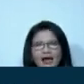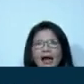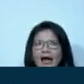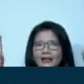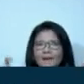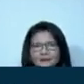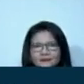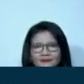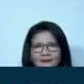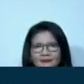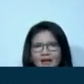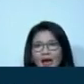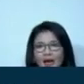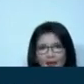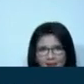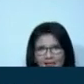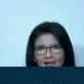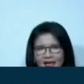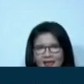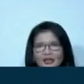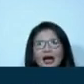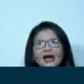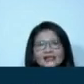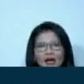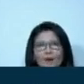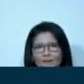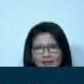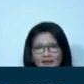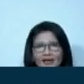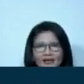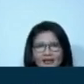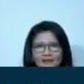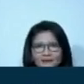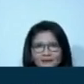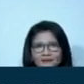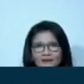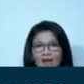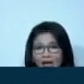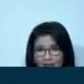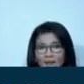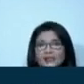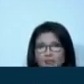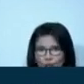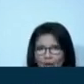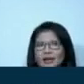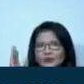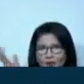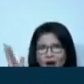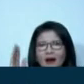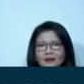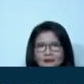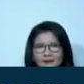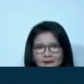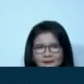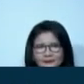Mas kedua untuk sebuah debat pertama saya kira semalam sudah menunjukkan satu perdebatan yang menurut saya memancing keriuhan dan